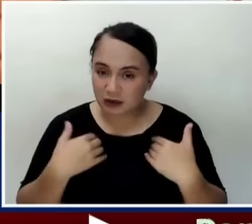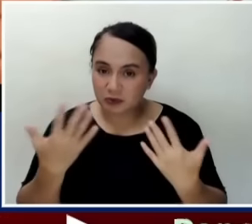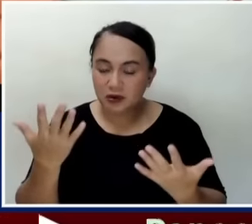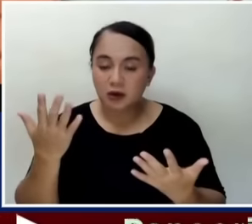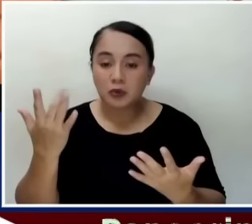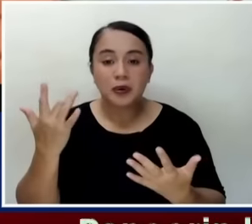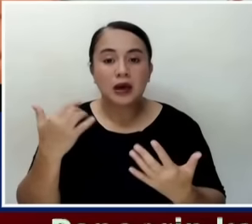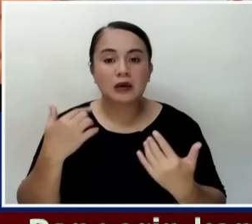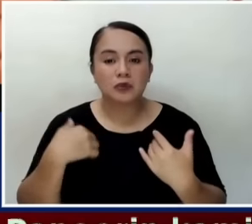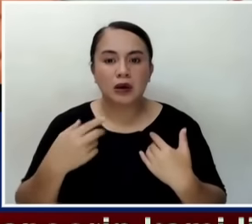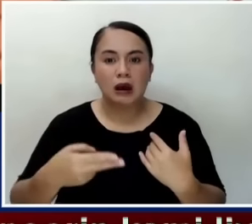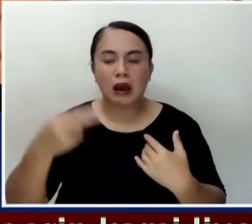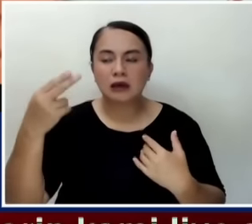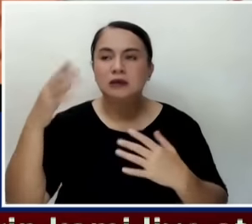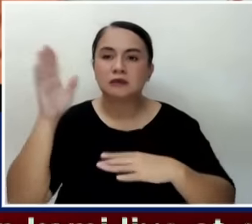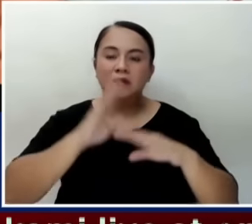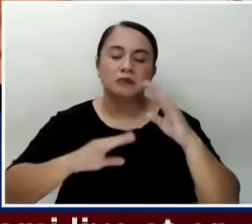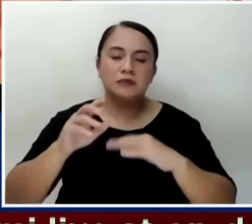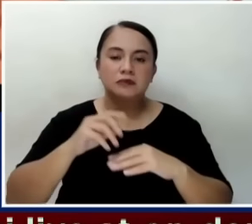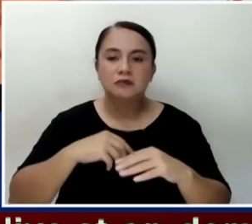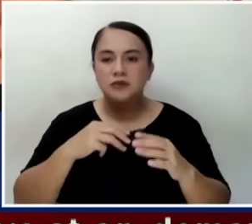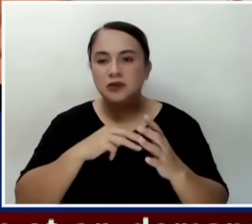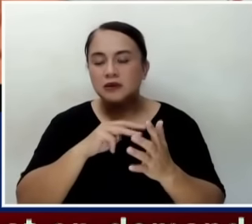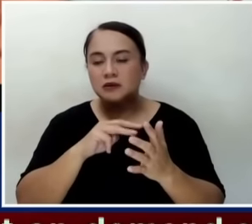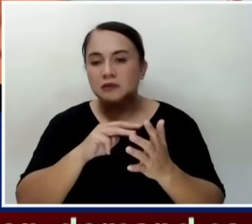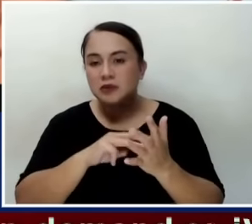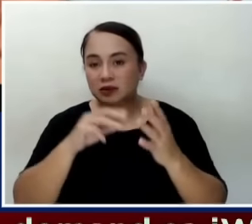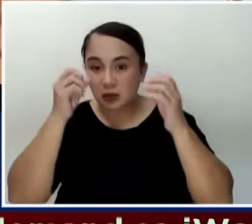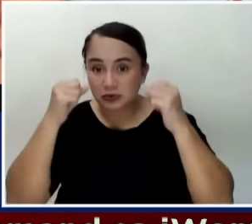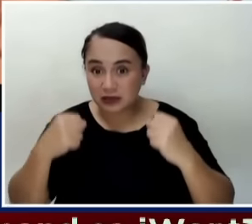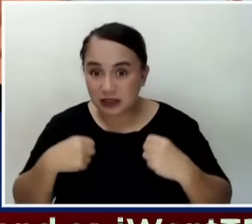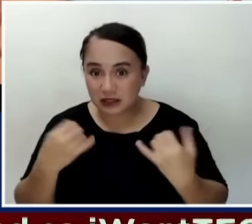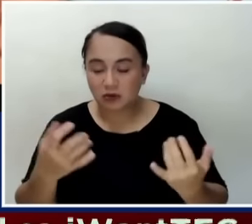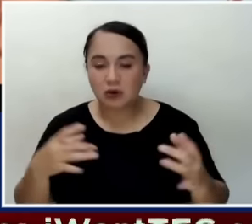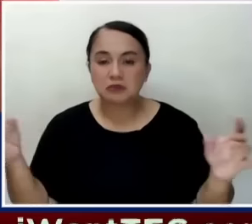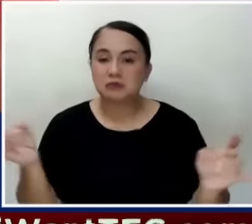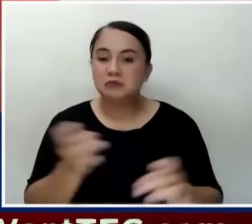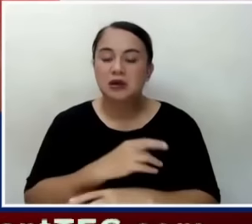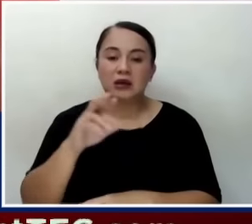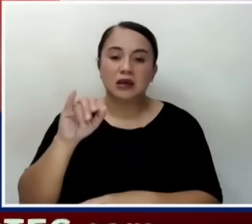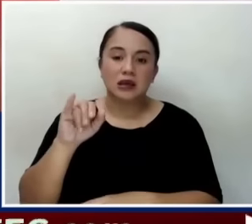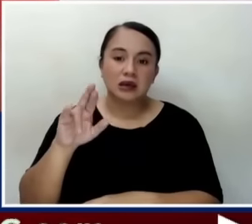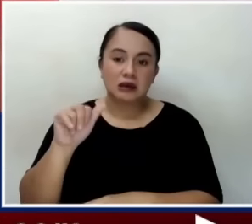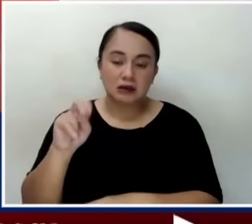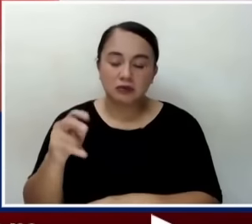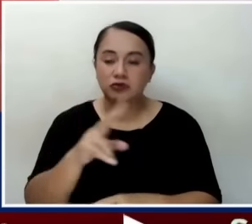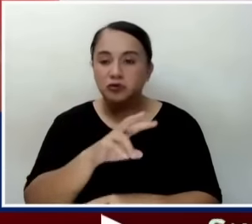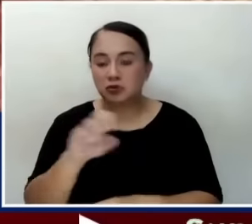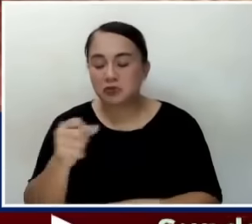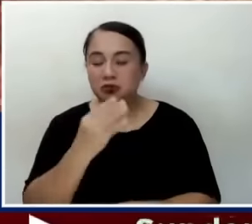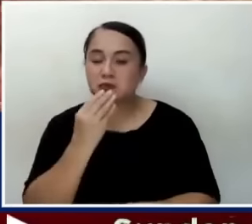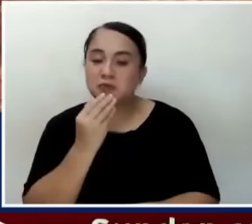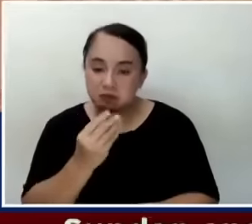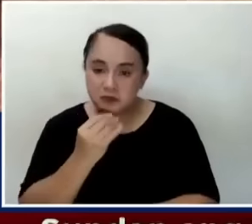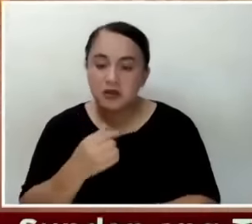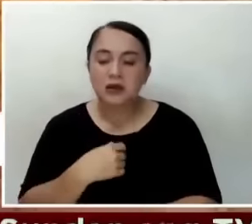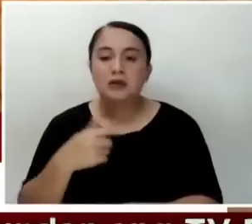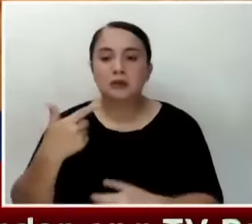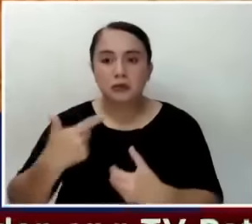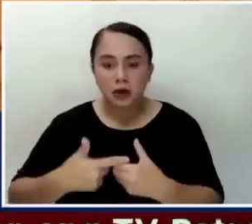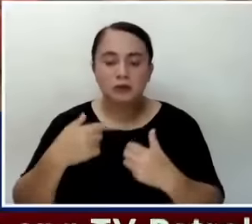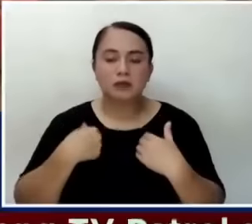mataas po ang tensyon sa Middle East ngayon, no? Dahil po inaasahan po yung pag-retaliate ng Iran sa Israel. Bukod sa petrolyo, maraming